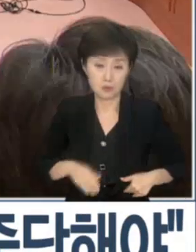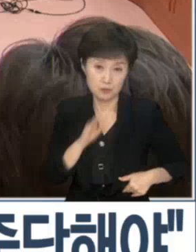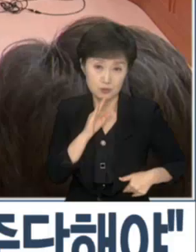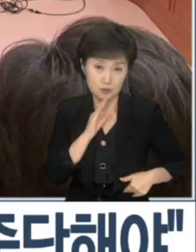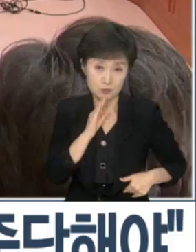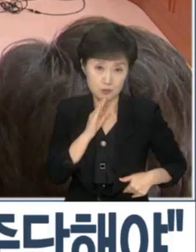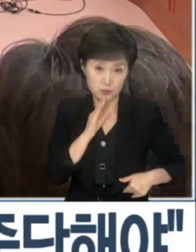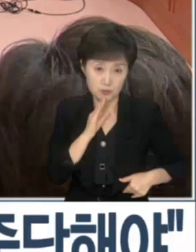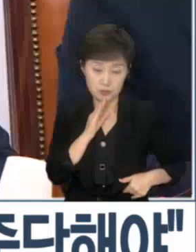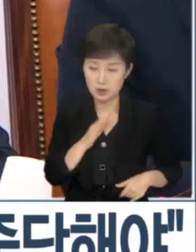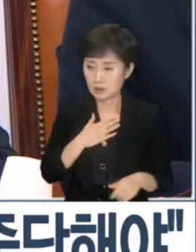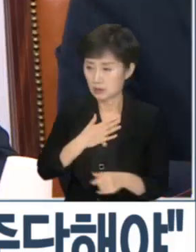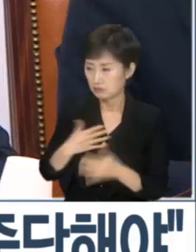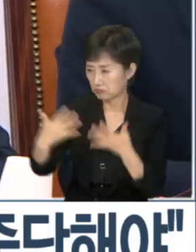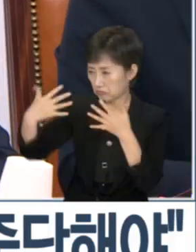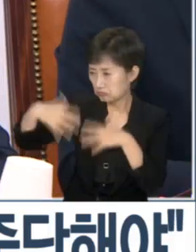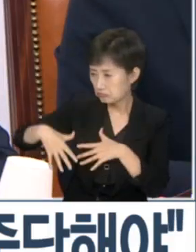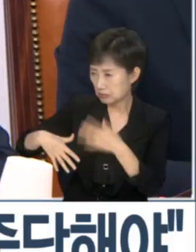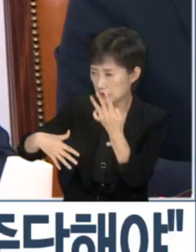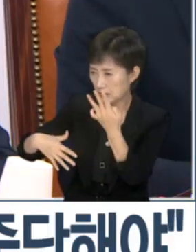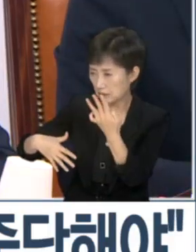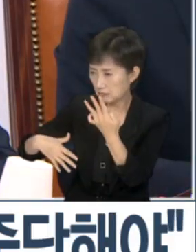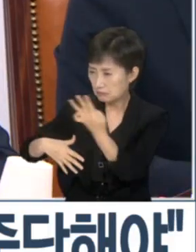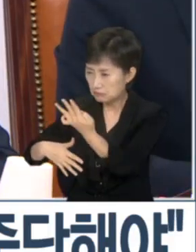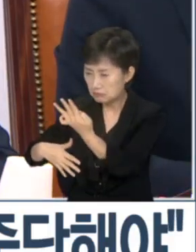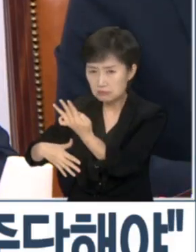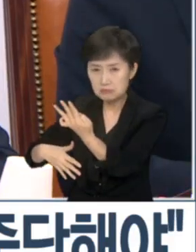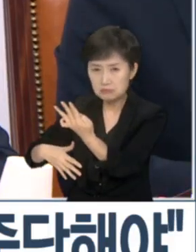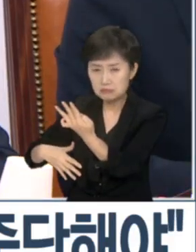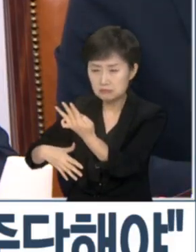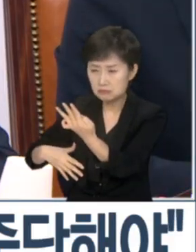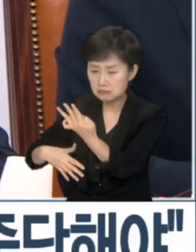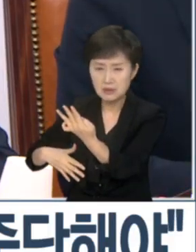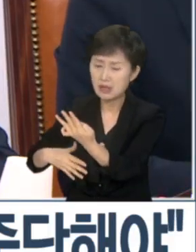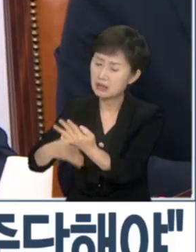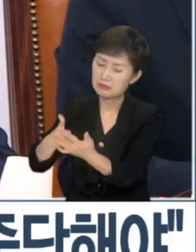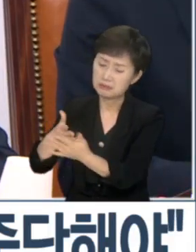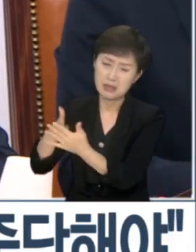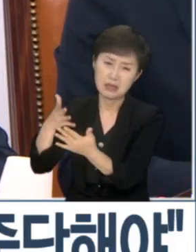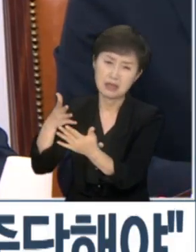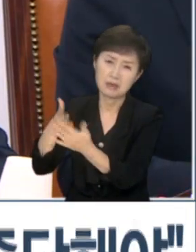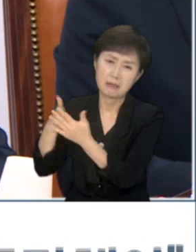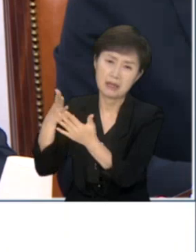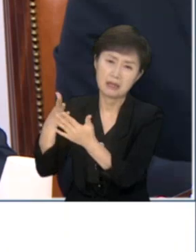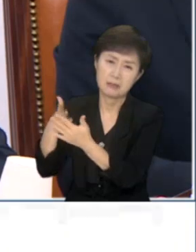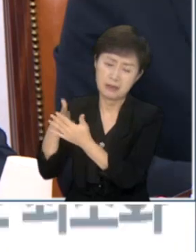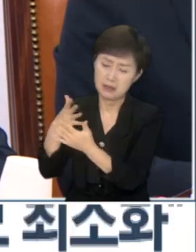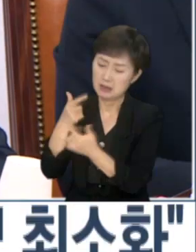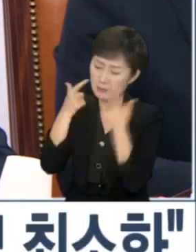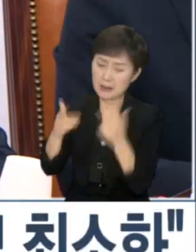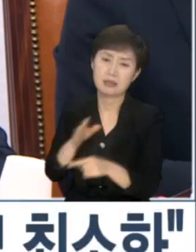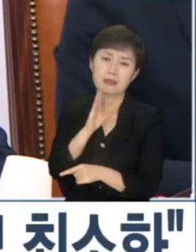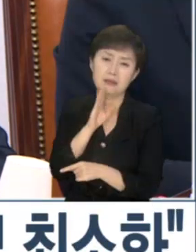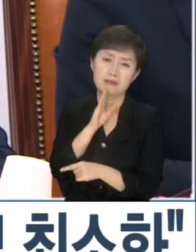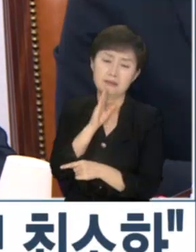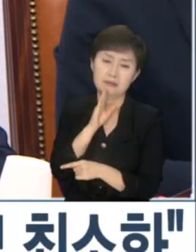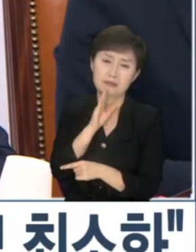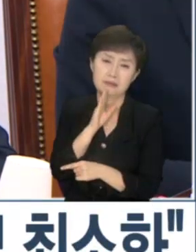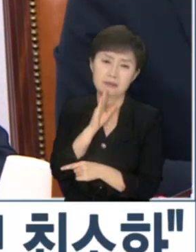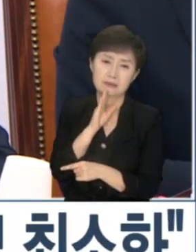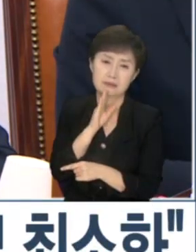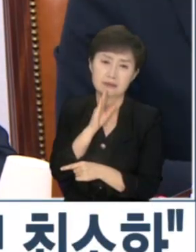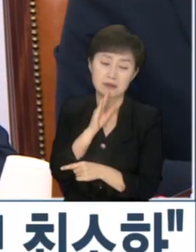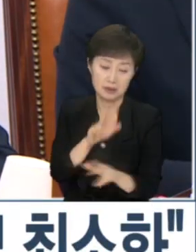본인이 요구했던 세 가지 조건이 조건은 이미에 받아들이지 않을 것이라는 분명히 알고 있는 것이고 하기 때문에